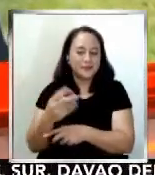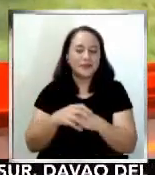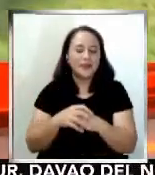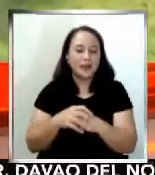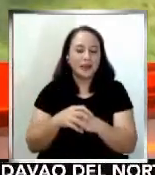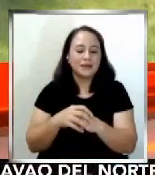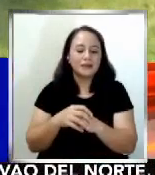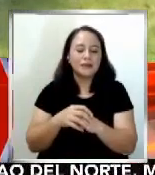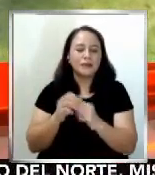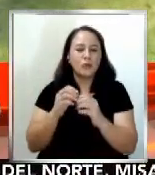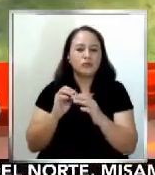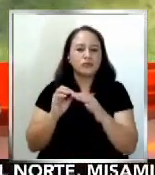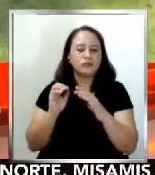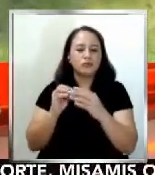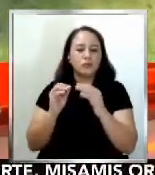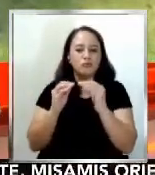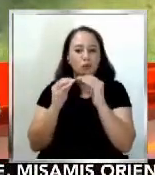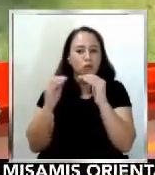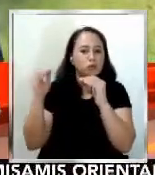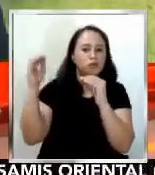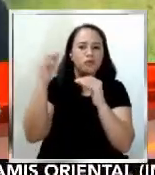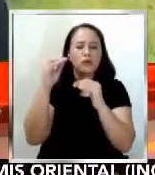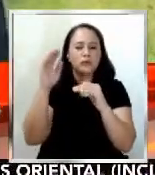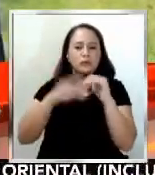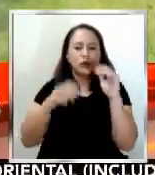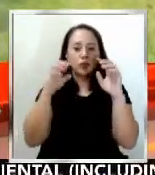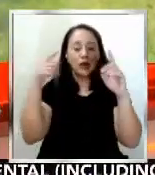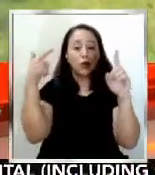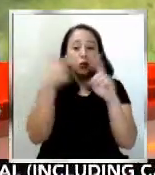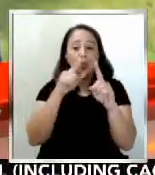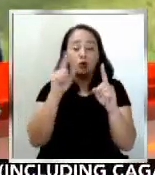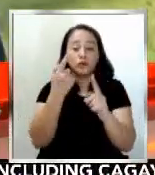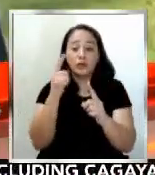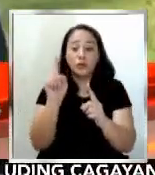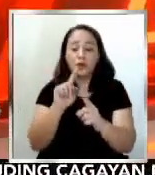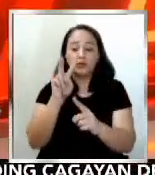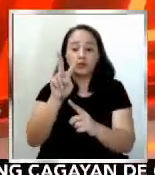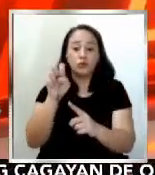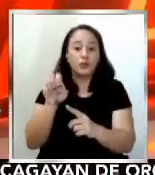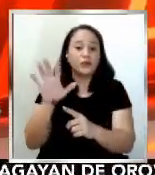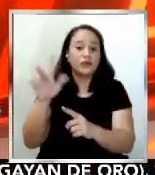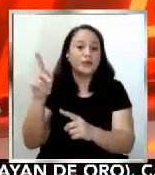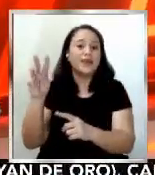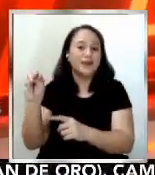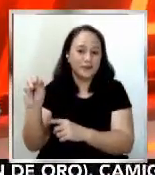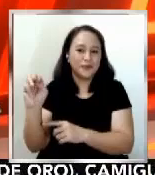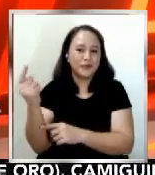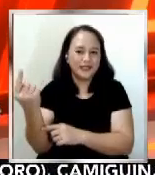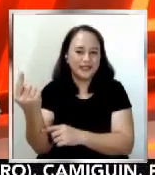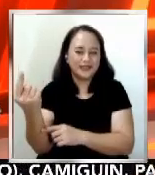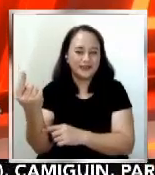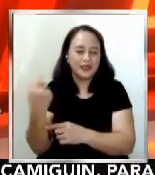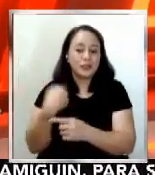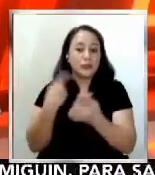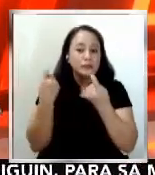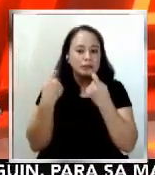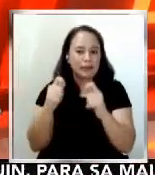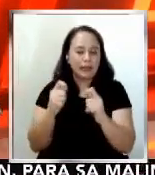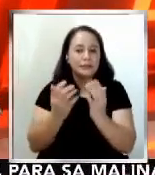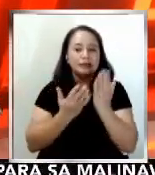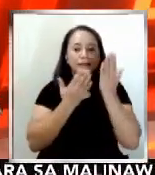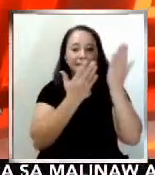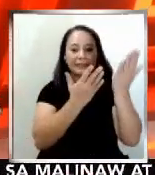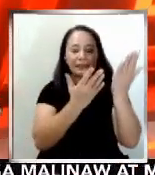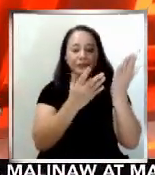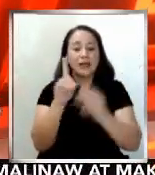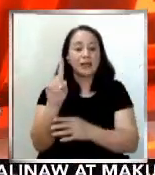more than what we were expecting kasi ang goal lang namin is 2.5 kilometers. Susubukan daw nilang isumiti ang kanilang flight data sa Guinness